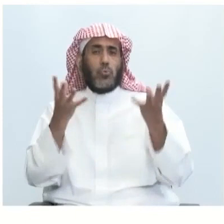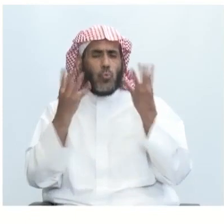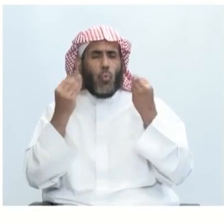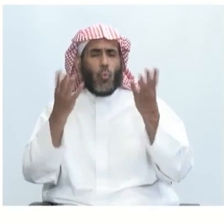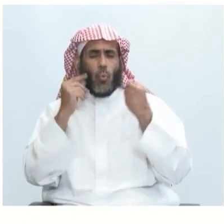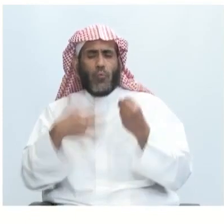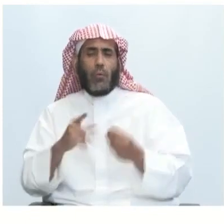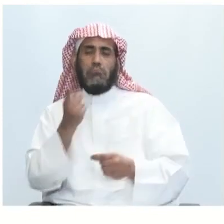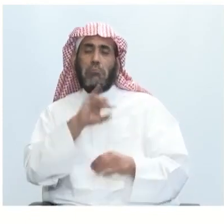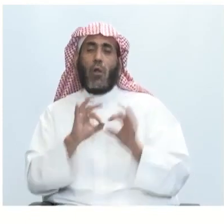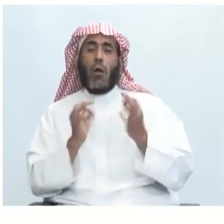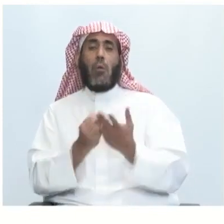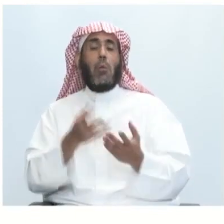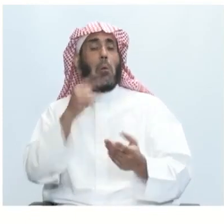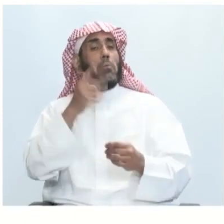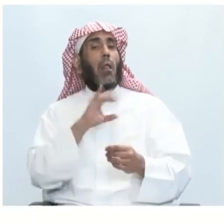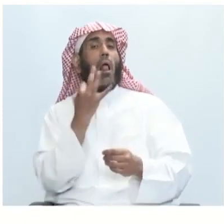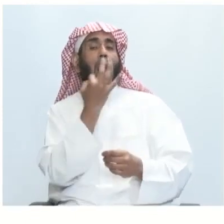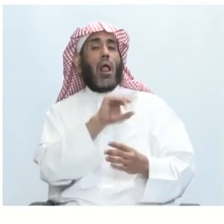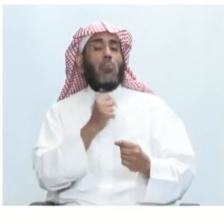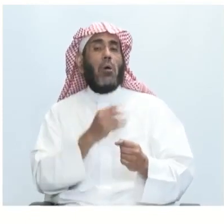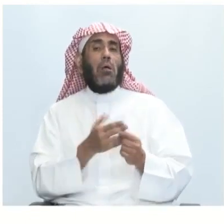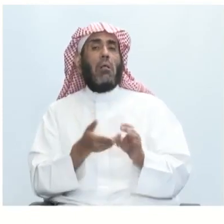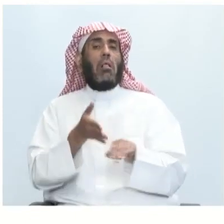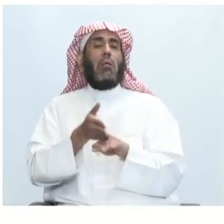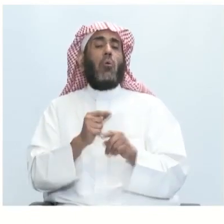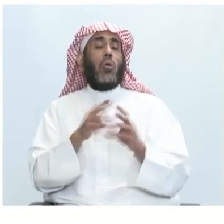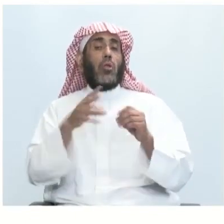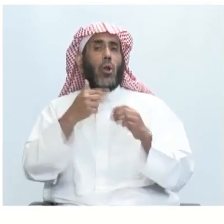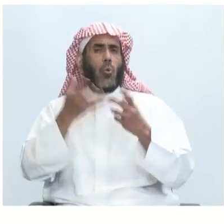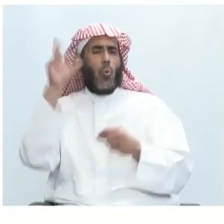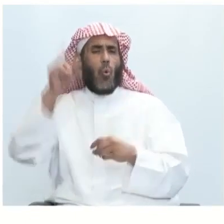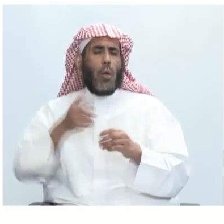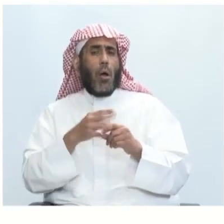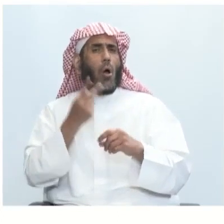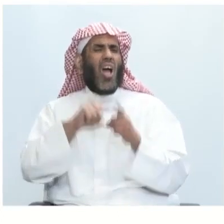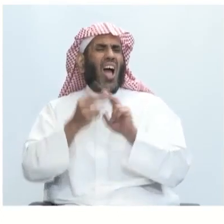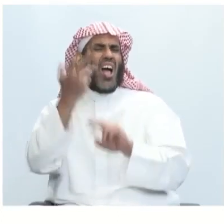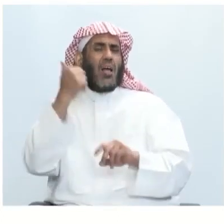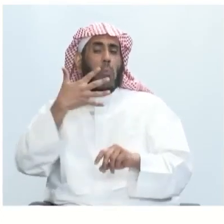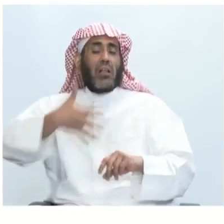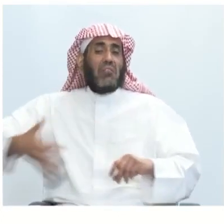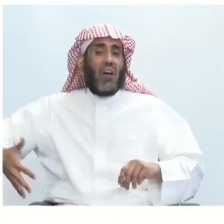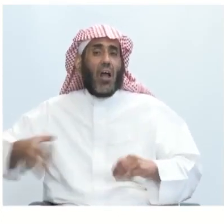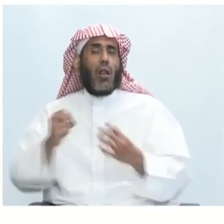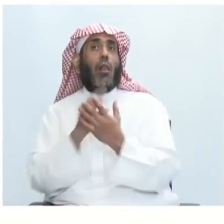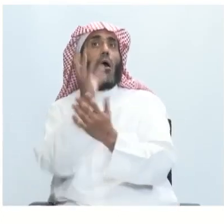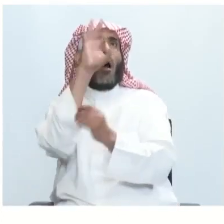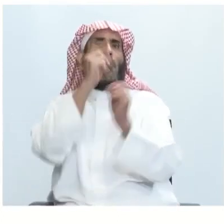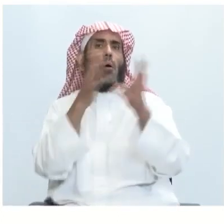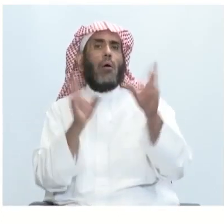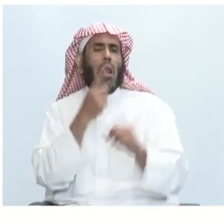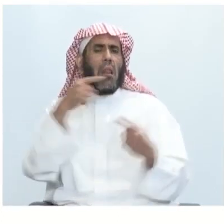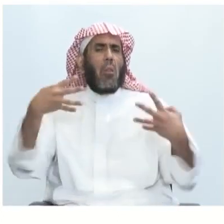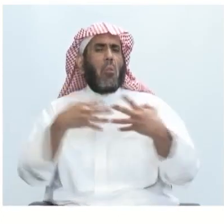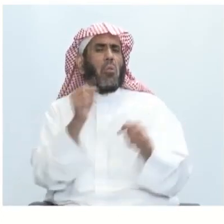الطفل اللغه ولما درى ما الكلام ولقد عثر وعثر العلماء عبر العصور على نماذج من اطفال الغابه على نماذج من اطفال الغابه